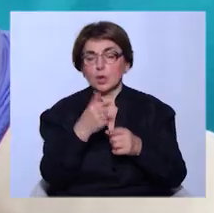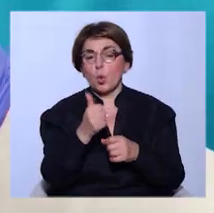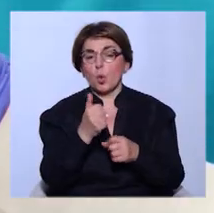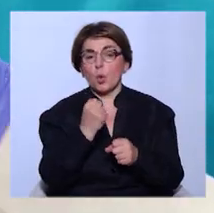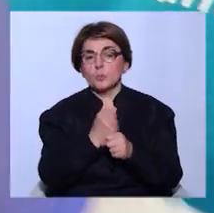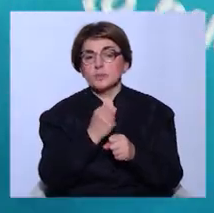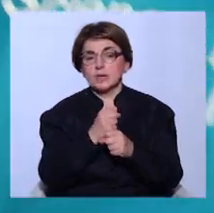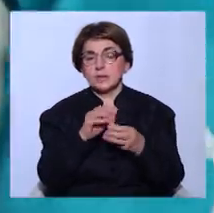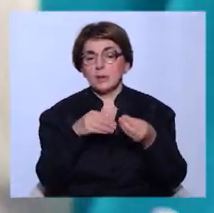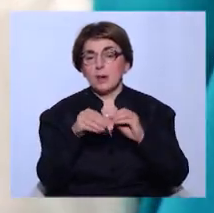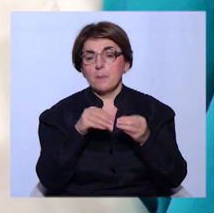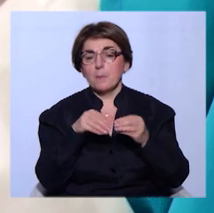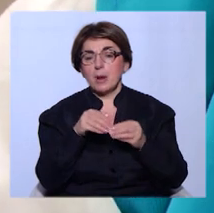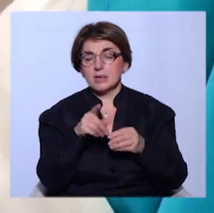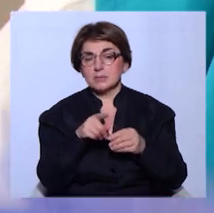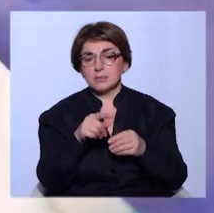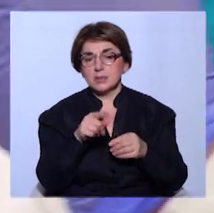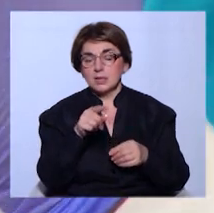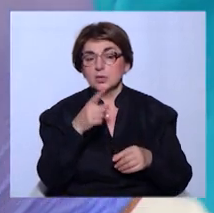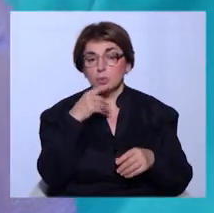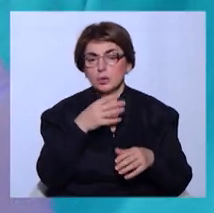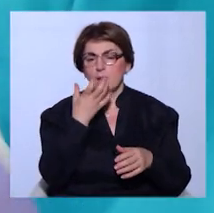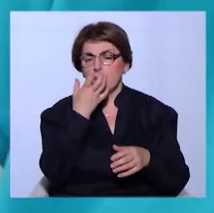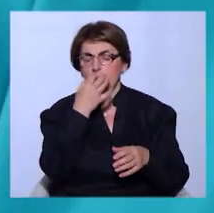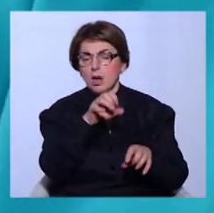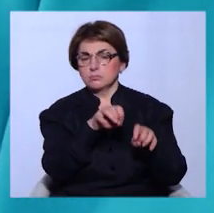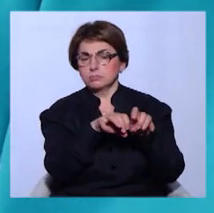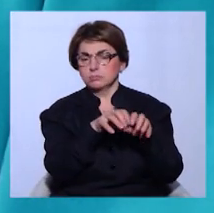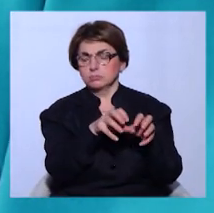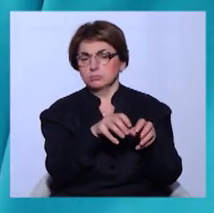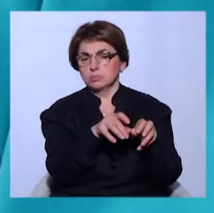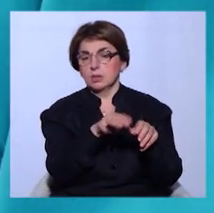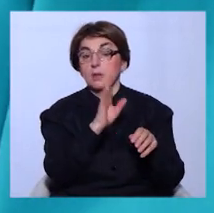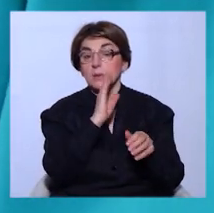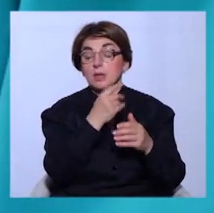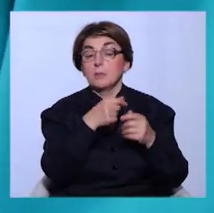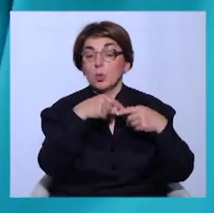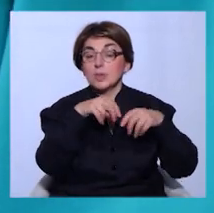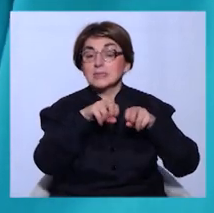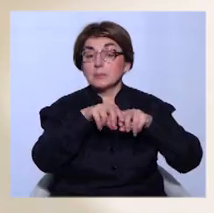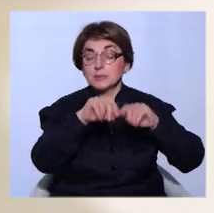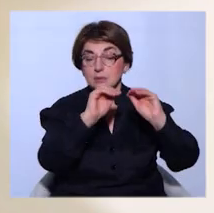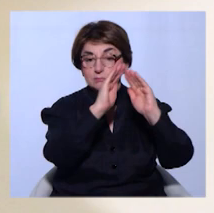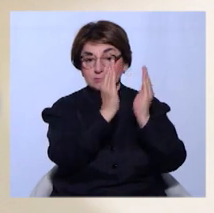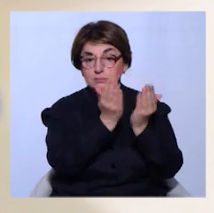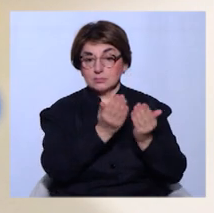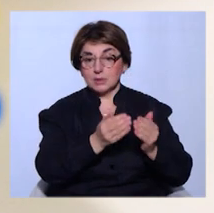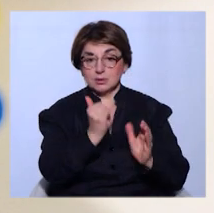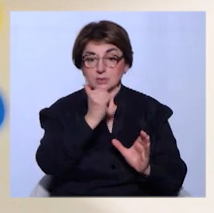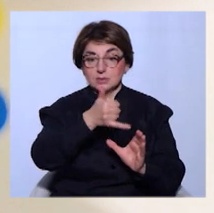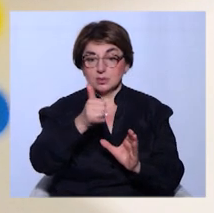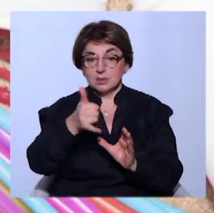ამ ეთილენის გრანულები, რომელსაც მაღალ ტემპერატურაზე ამუშავებენ და შემდეგ ჩამოასხავენ